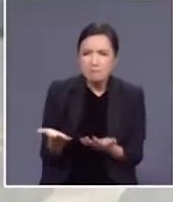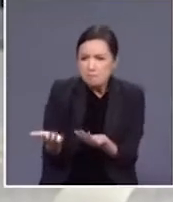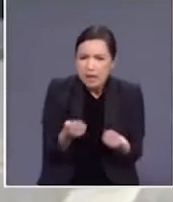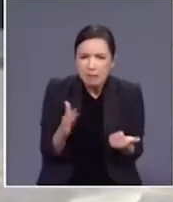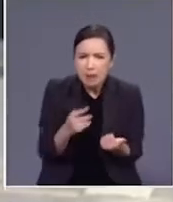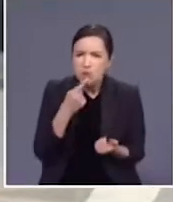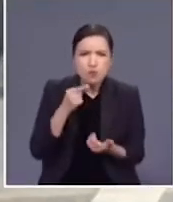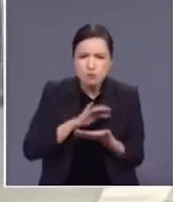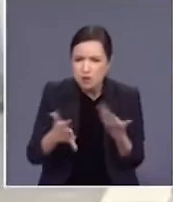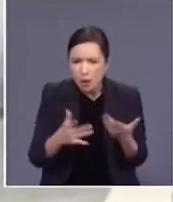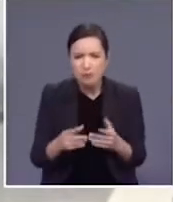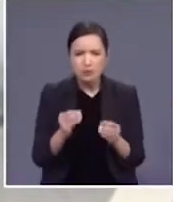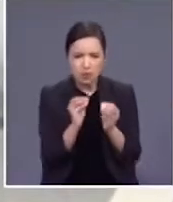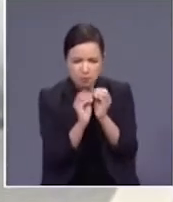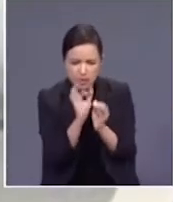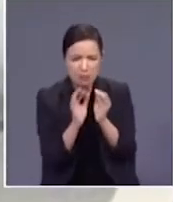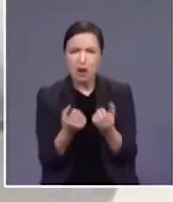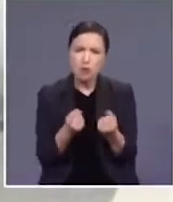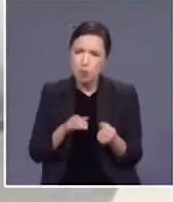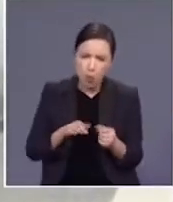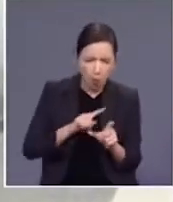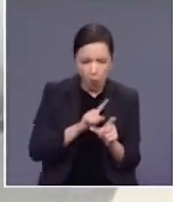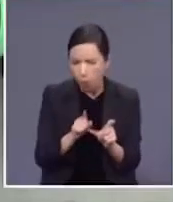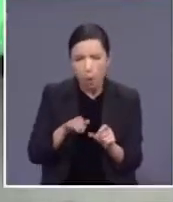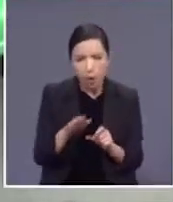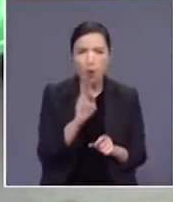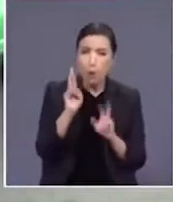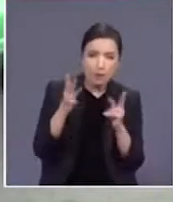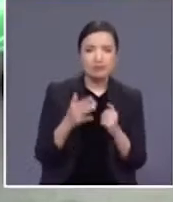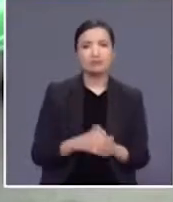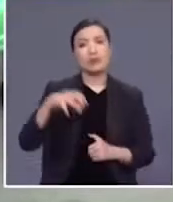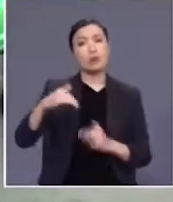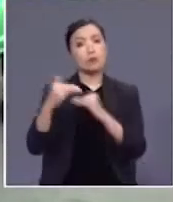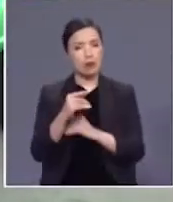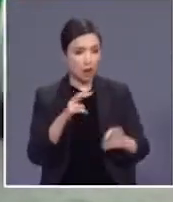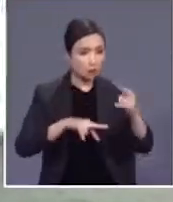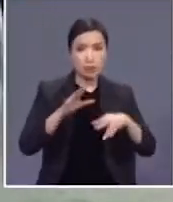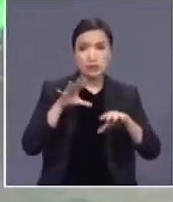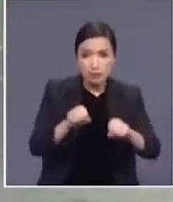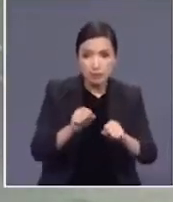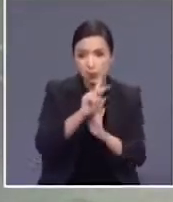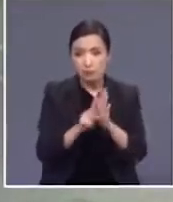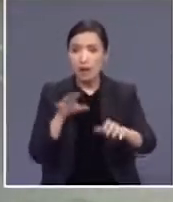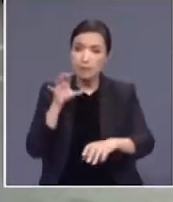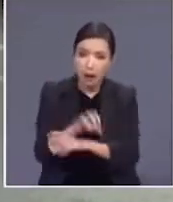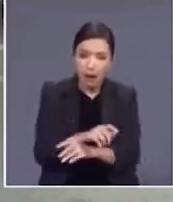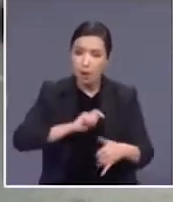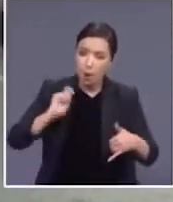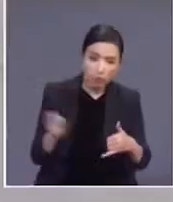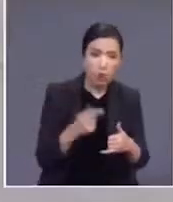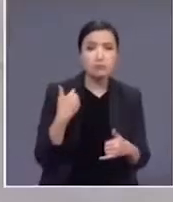จาไม่สุภาพขับรถเร็วและประมาทนะครับถึงแม้ว่ากรมการขนส่งทางบกจะออกตรวจจับบังคับใช้กฎหมายลงโทษขั้นสูงสุดทุกก